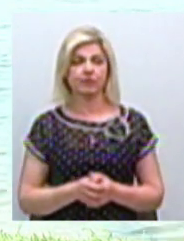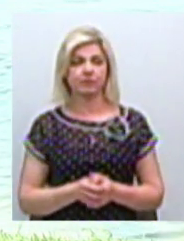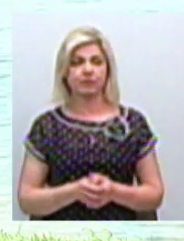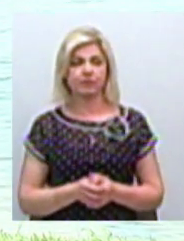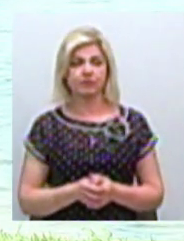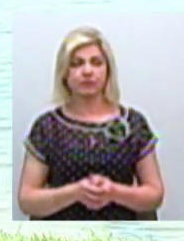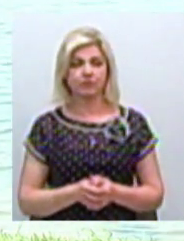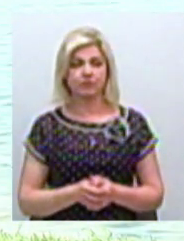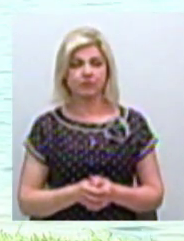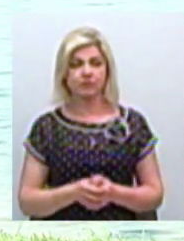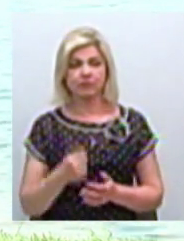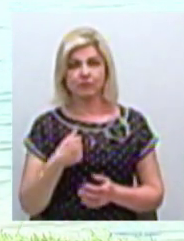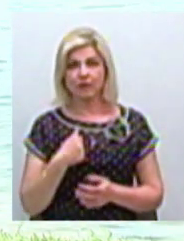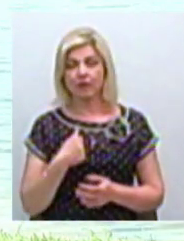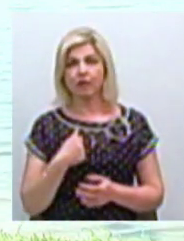я